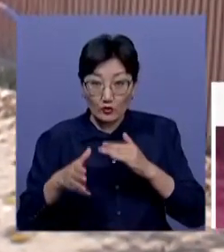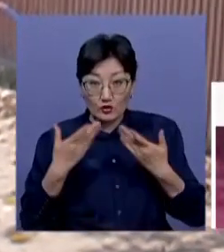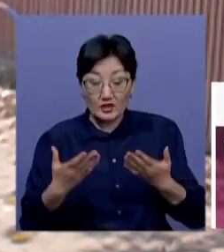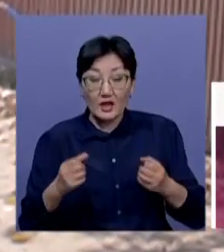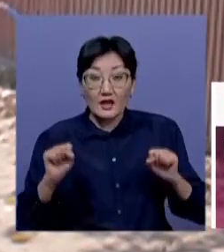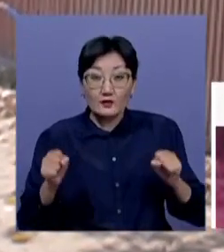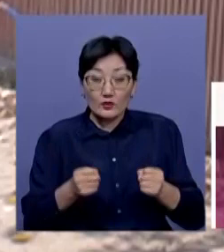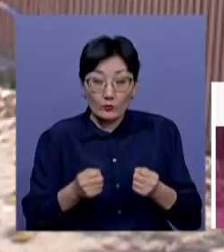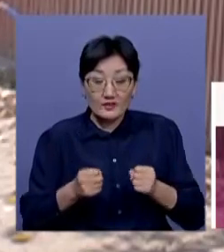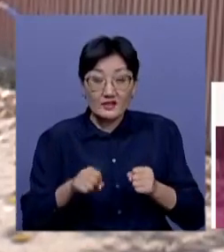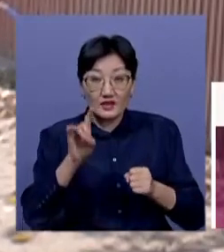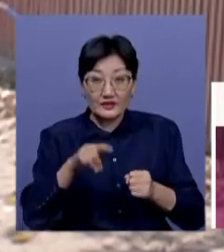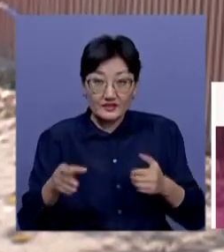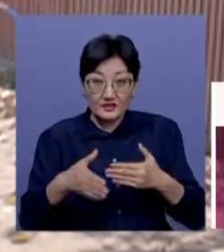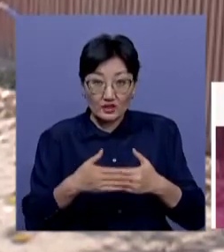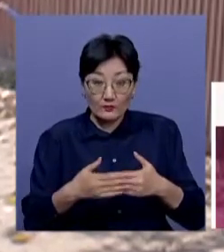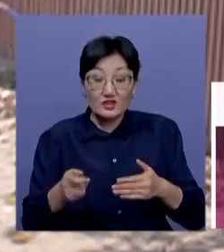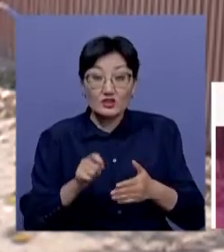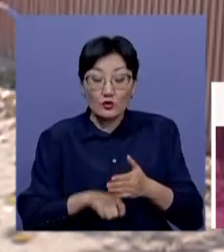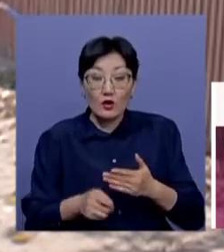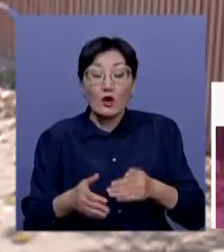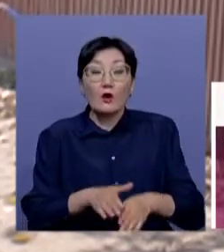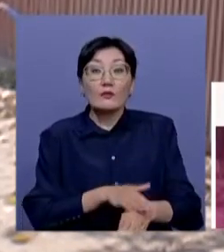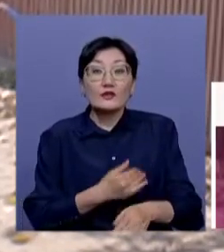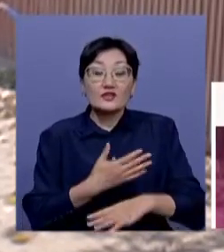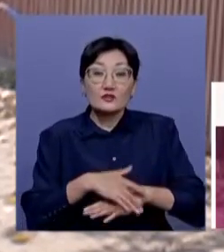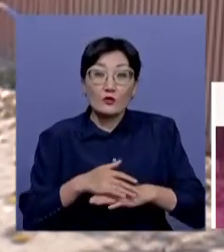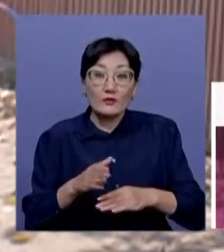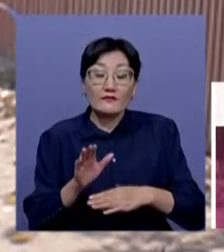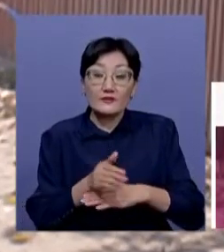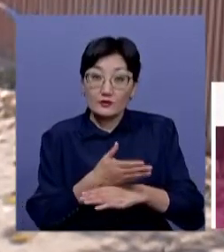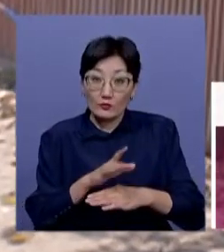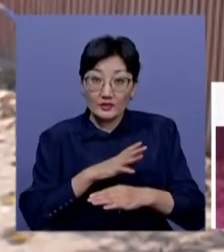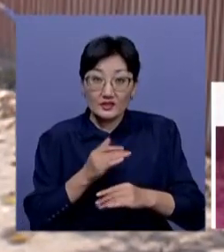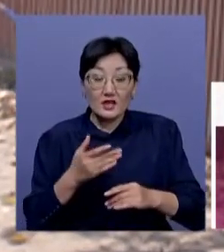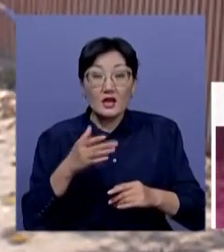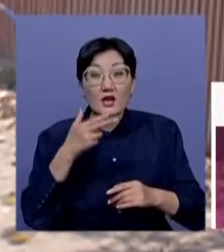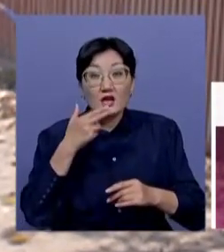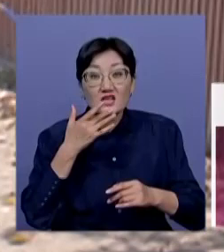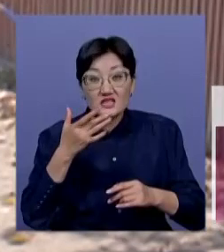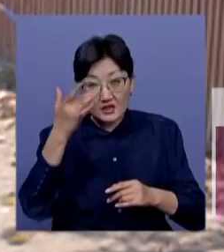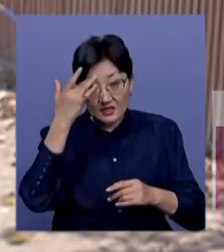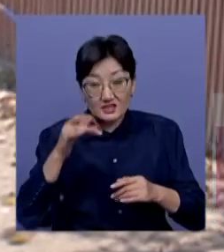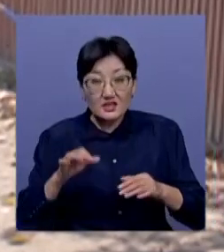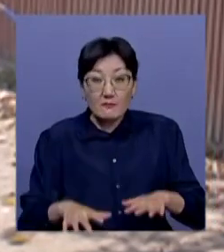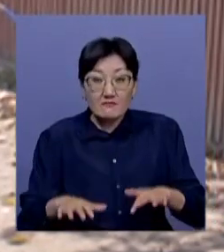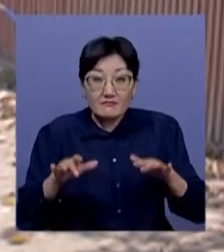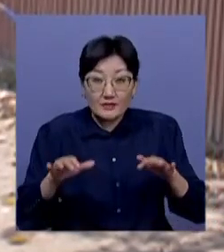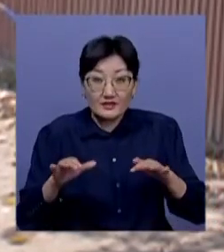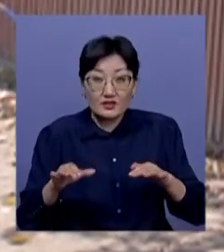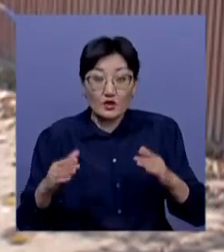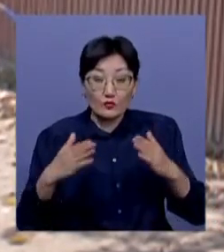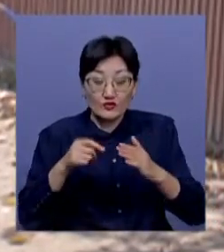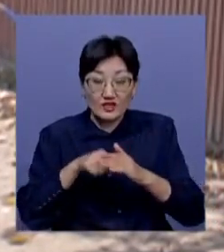суық болғандықтан есік тереземізді жауып отырмыз. Бұрындары кешқұрым көшеге шығып серуендейтінбіз. Ал жазда шаңнан көз ашу мүмкін емес болды. Үйіміздің іші